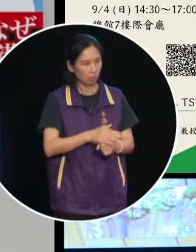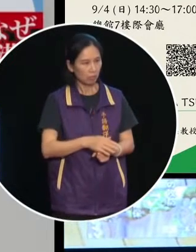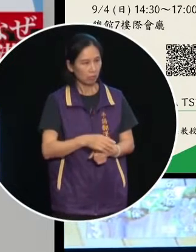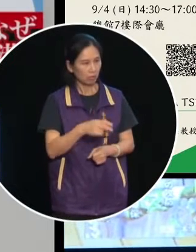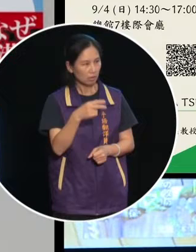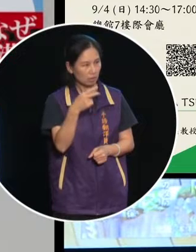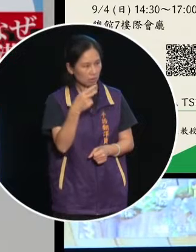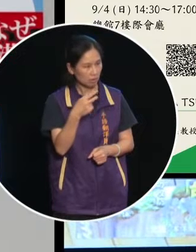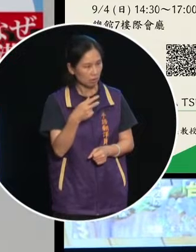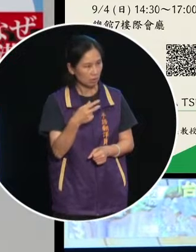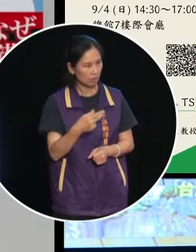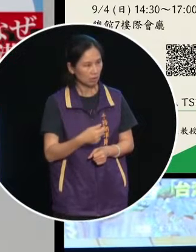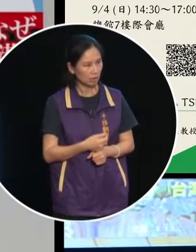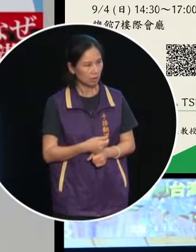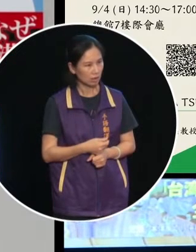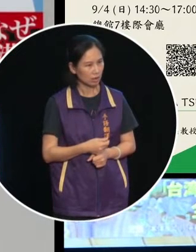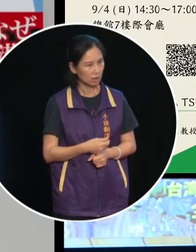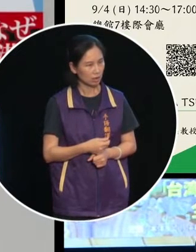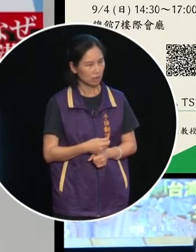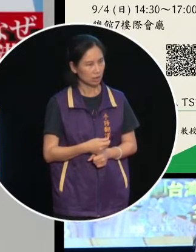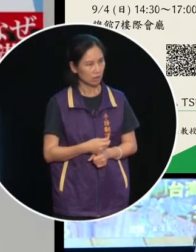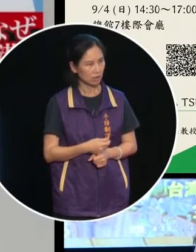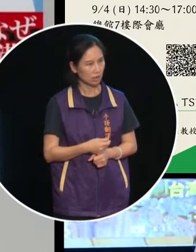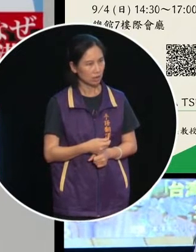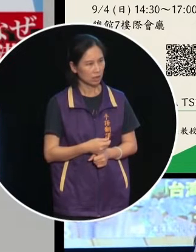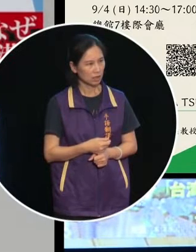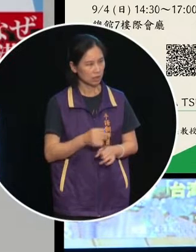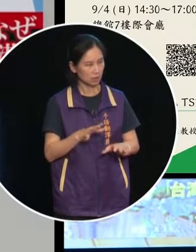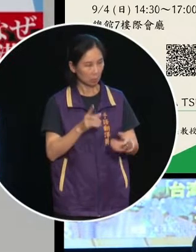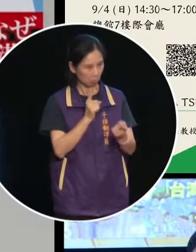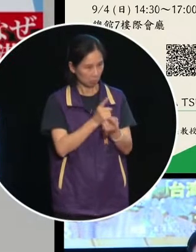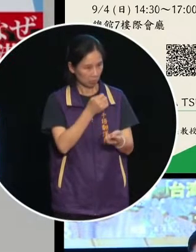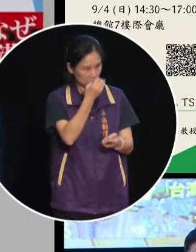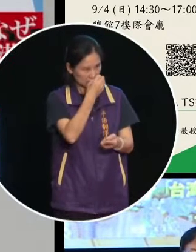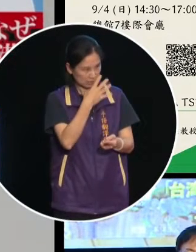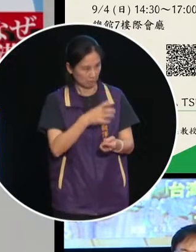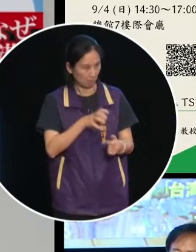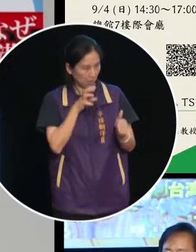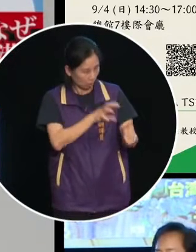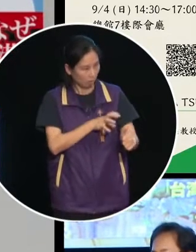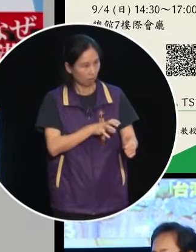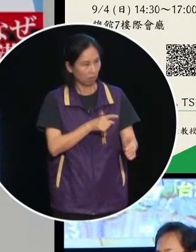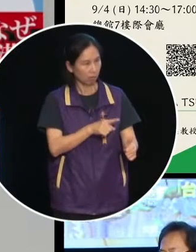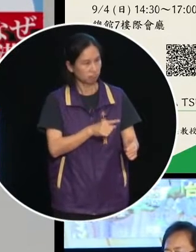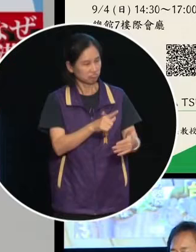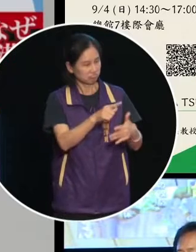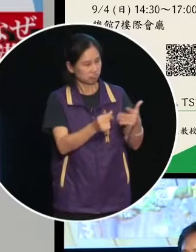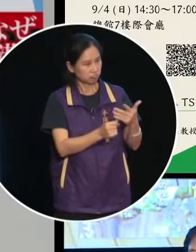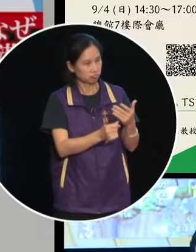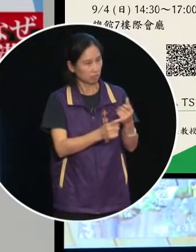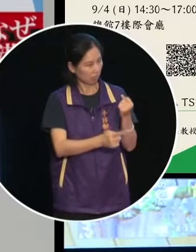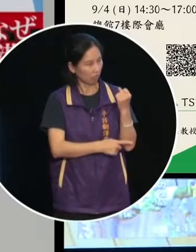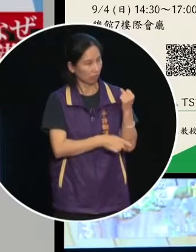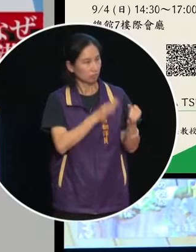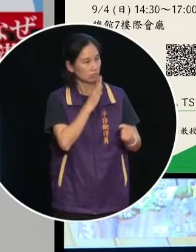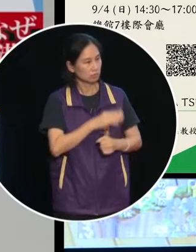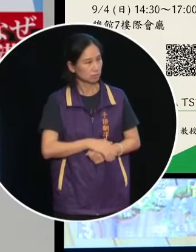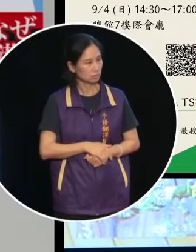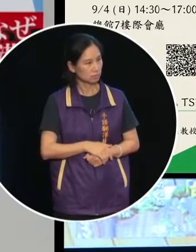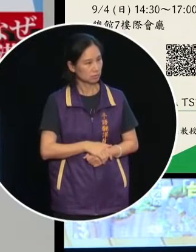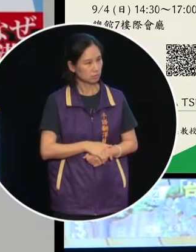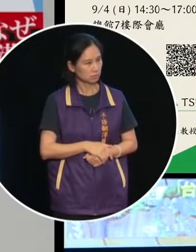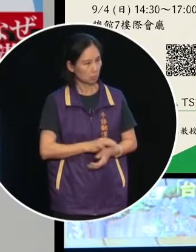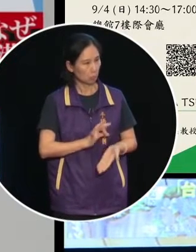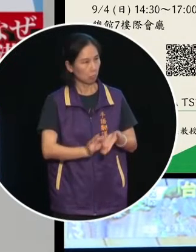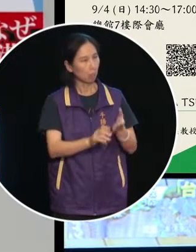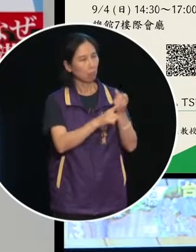事，又离开，最后是用对香港采取强硬的措施，就用力，用法